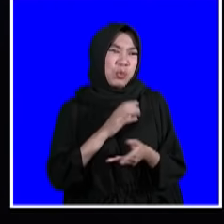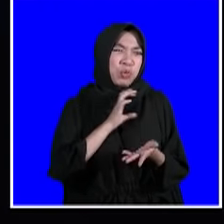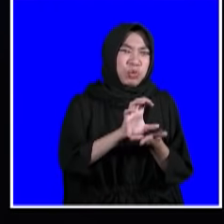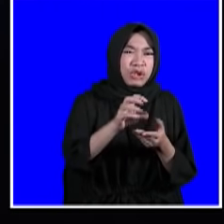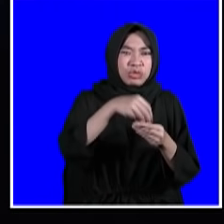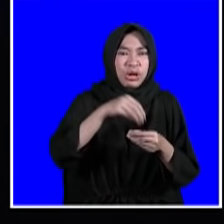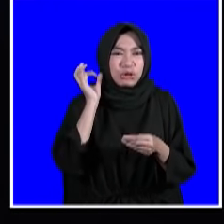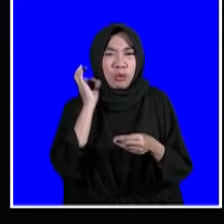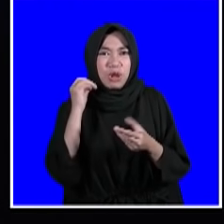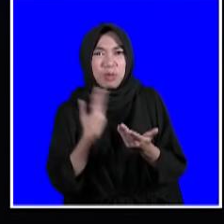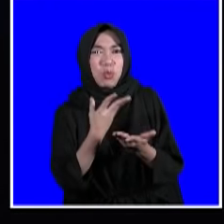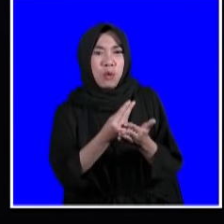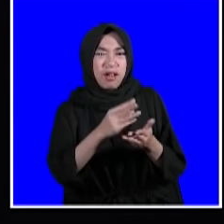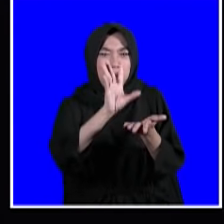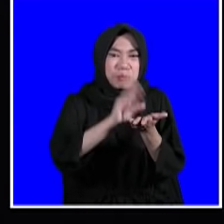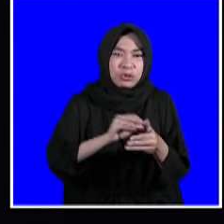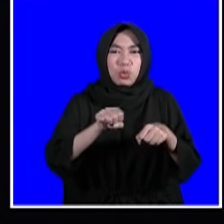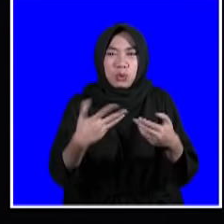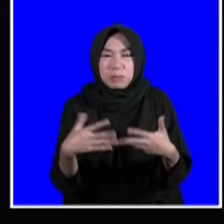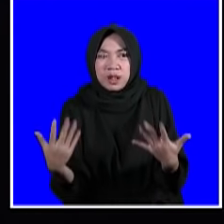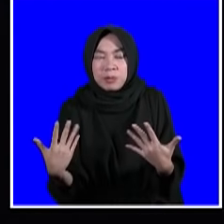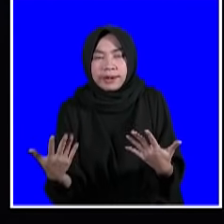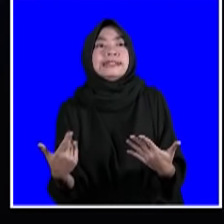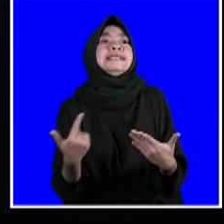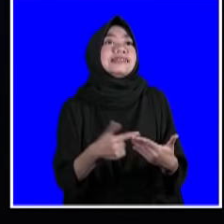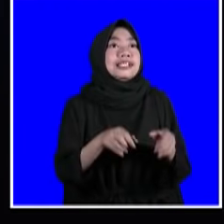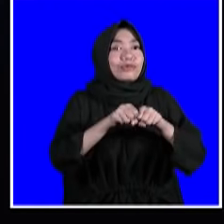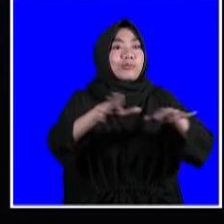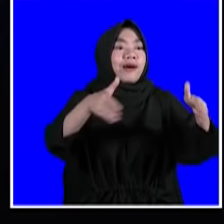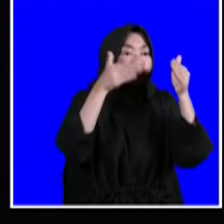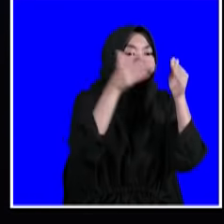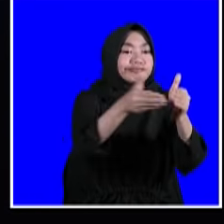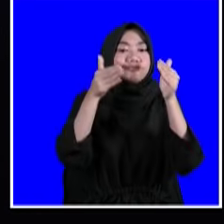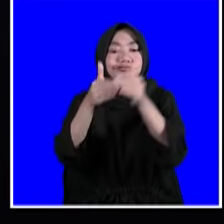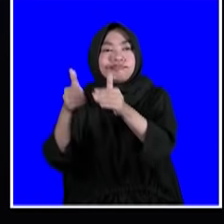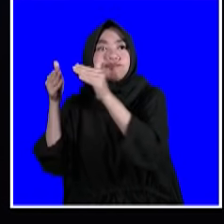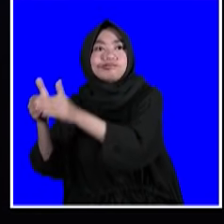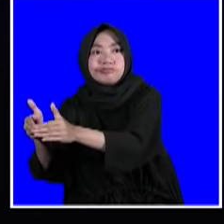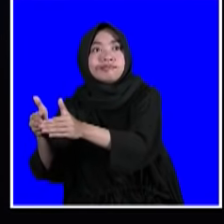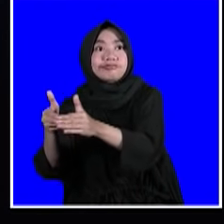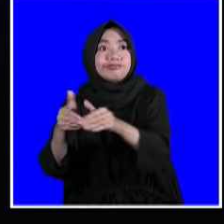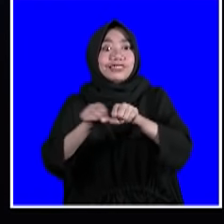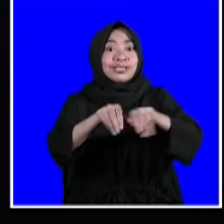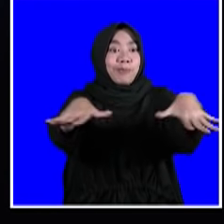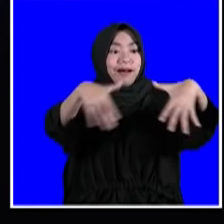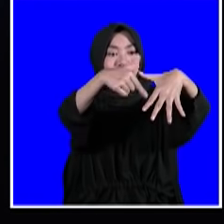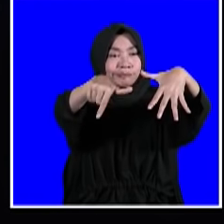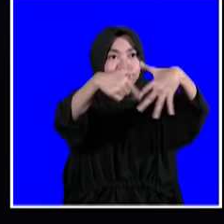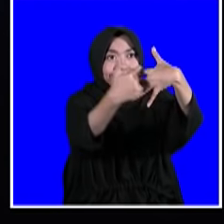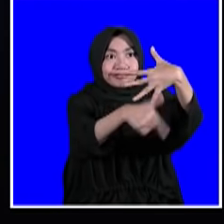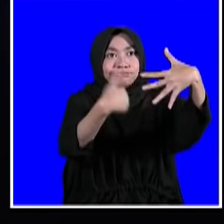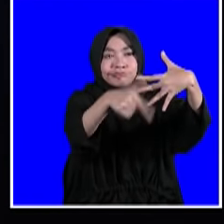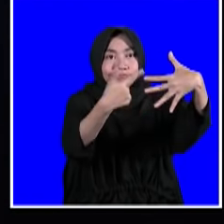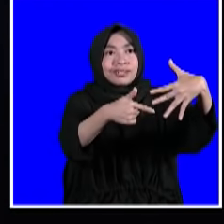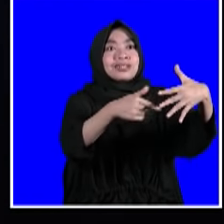risiko investasi hanya dari satu jenis investasi saja. Dengan menyebar ke berbagai produk investasi,